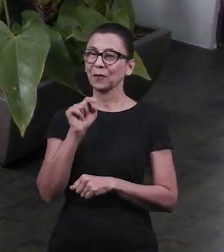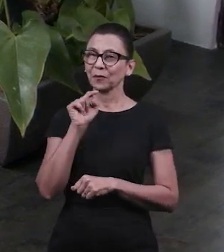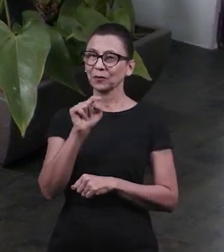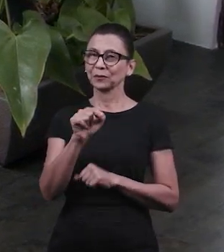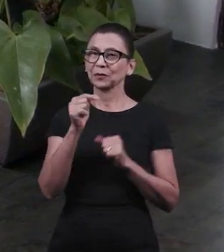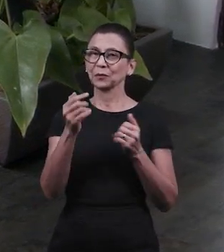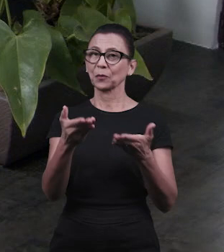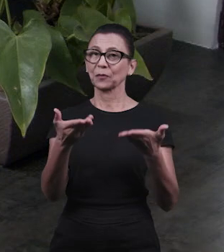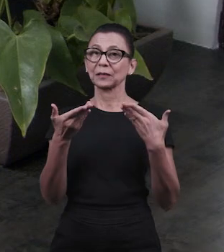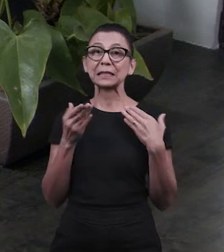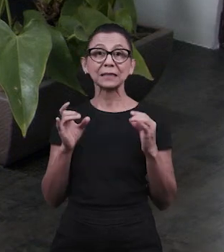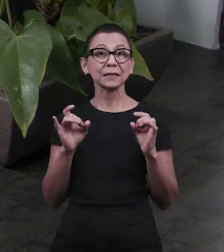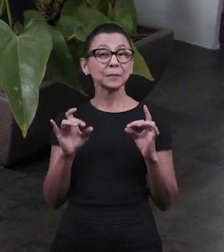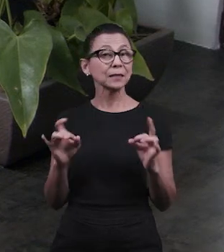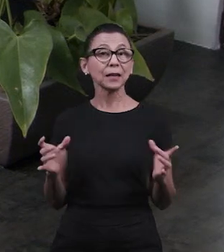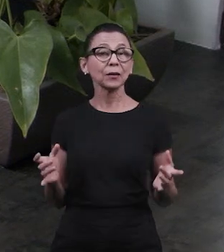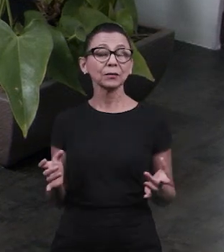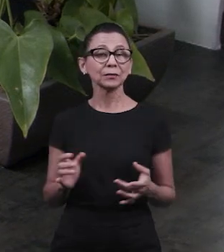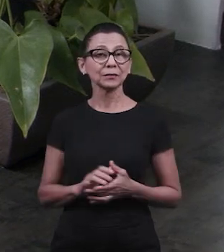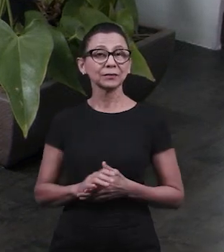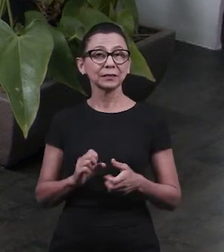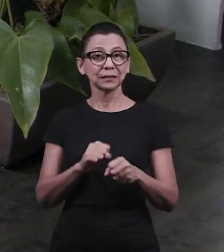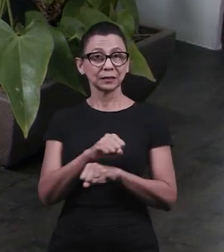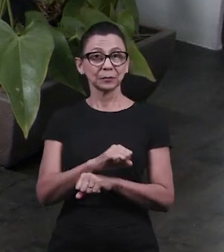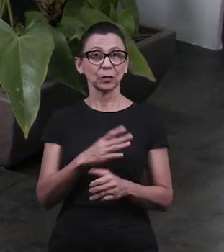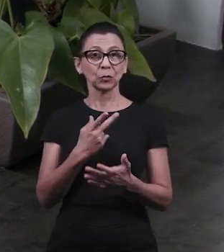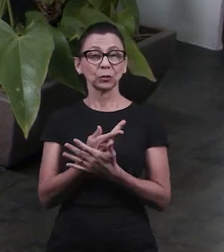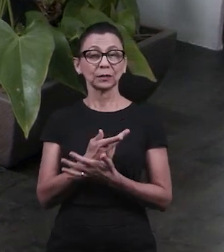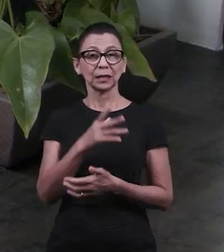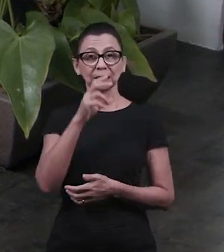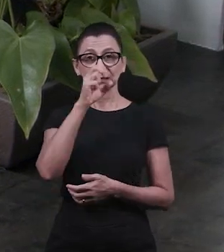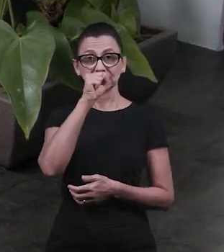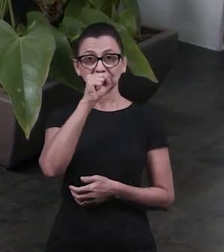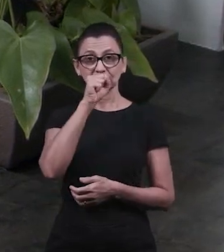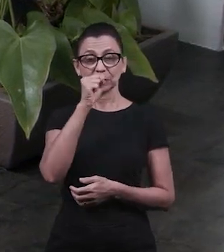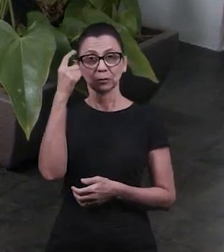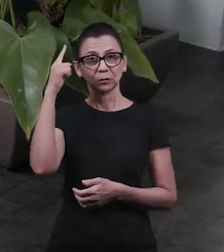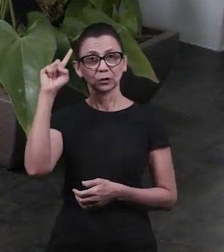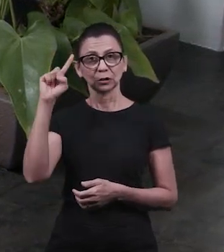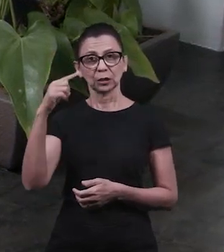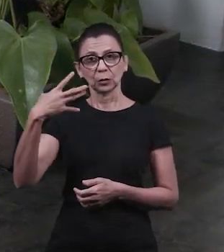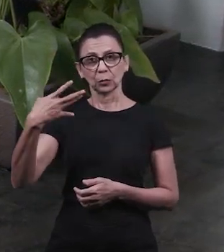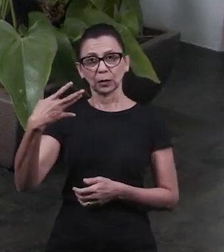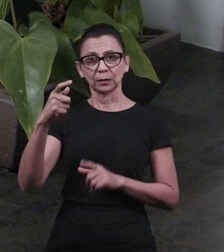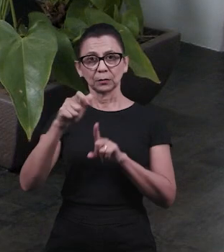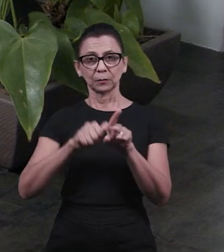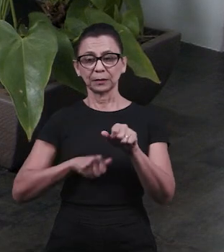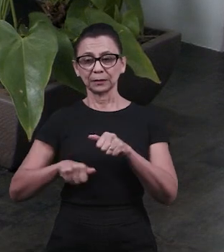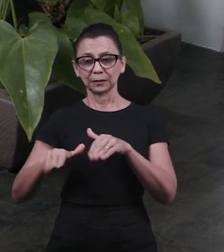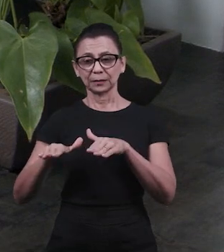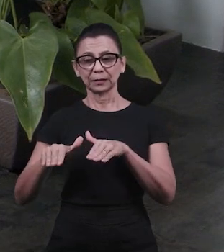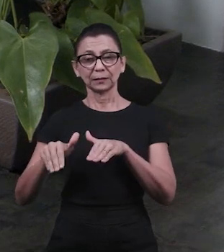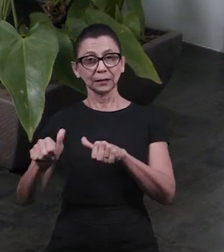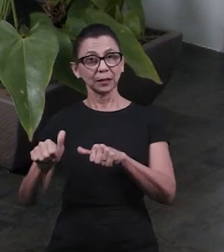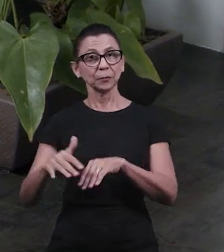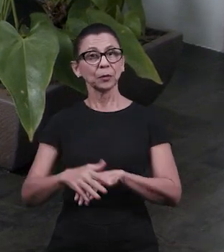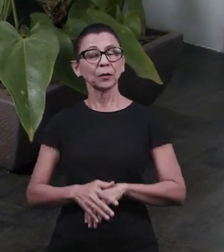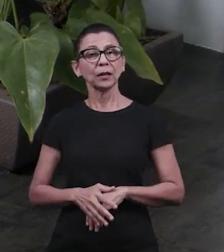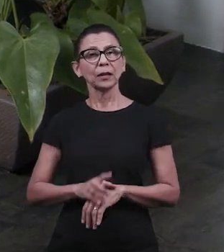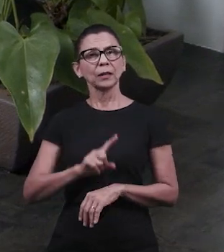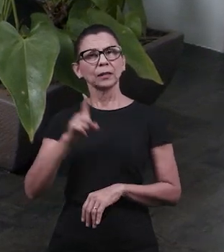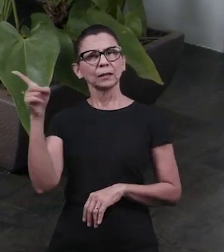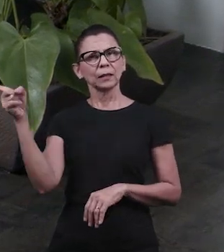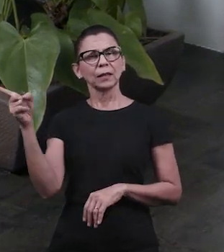мы приглашаем вас в этот раз. Наш семинар произойдет в субботу, 4 сентября,